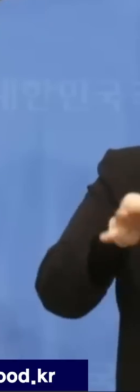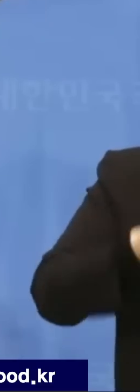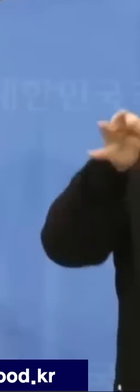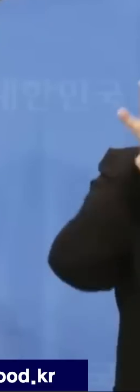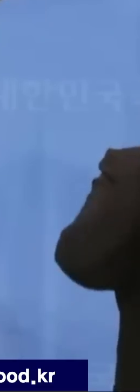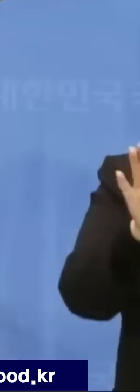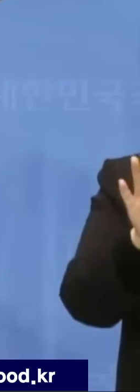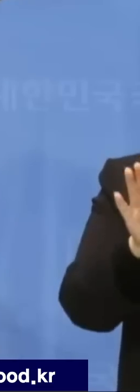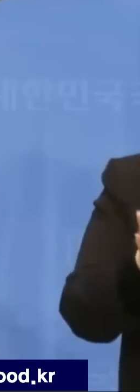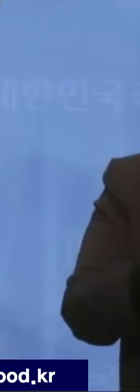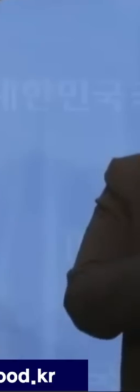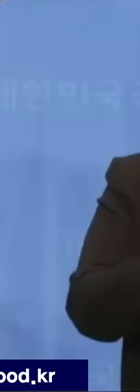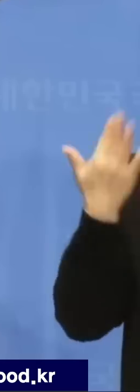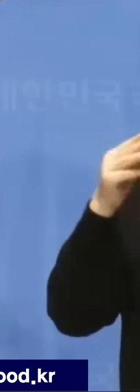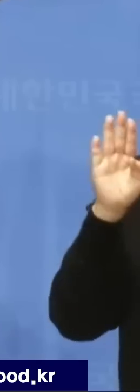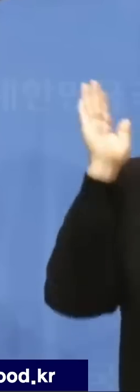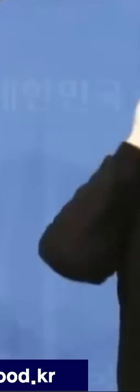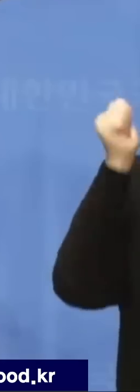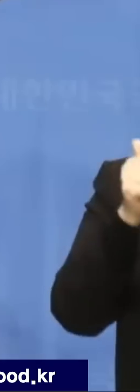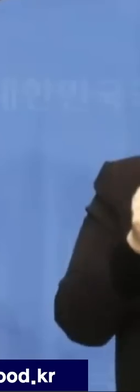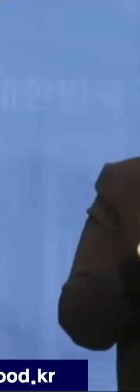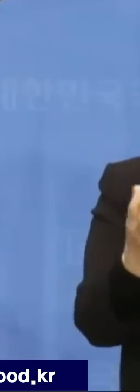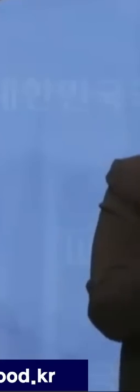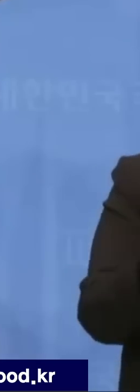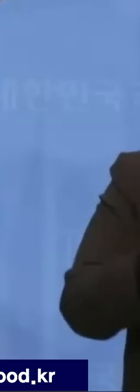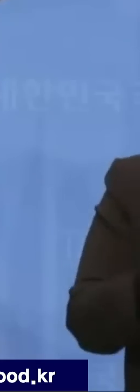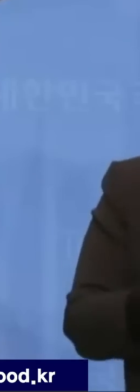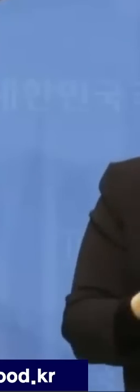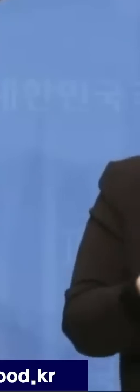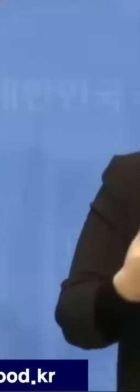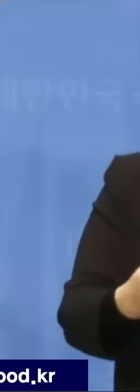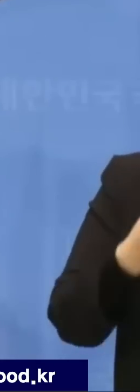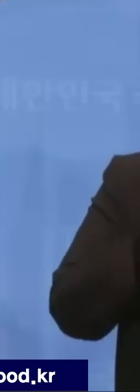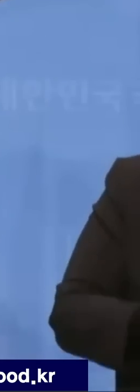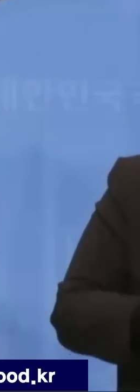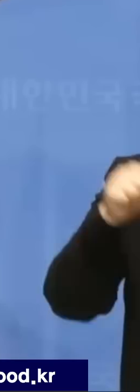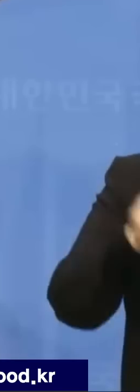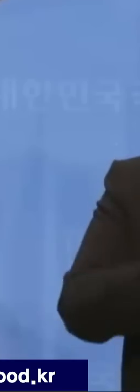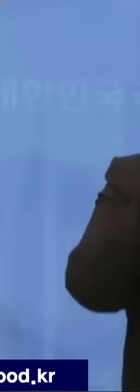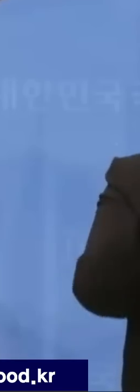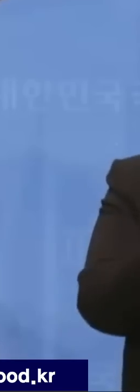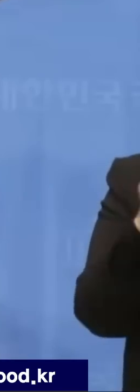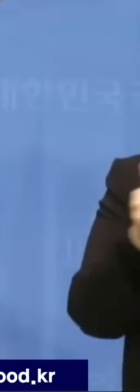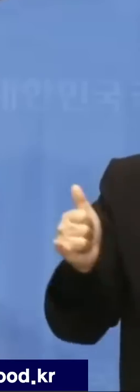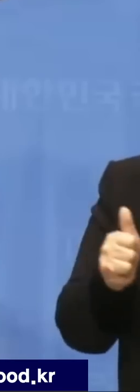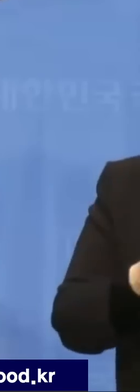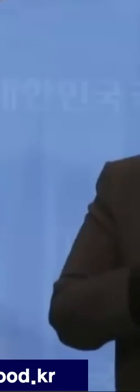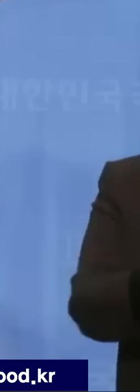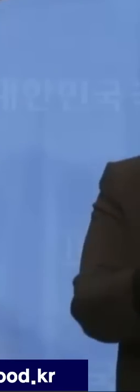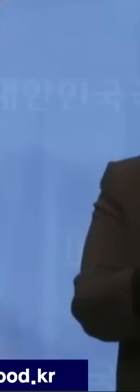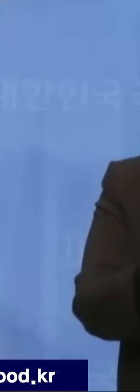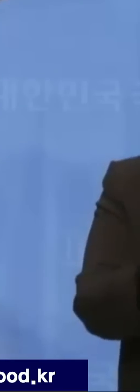채 전직 대통령이라는 가면을 쓰고 호의호식하는 것이 과연 국민의 뜻에 따르는